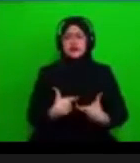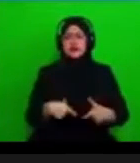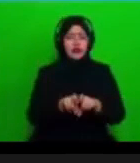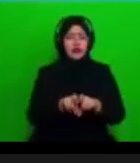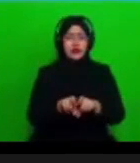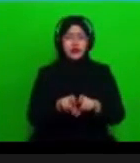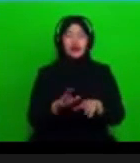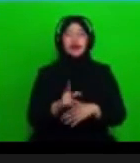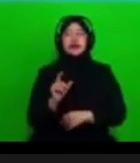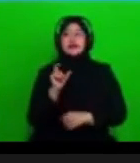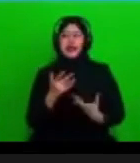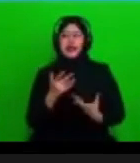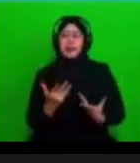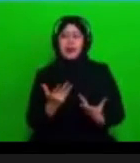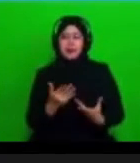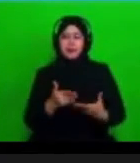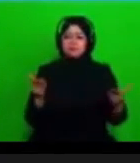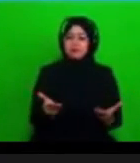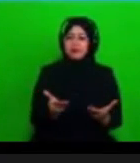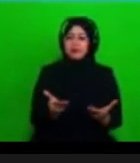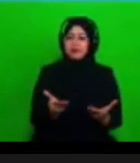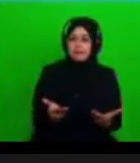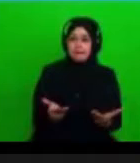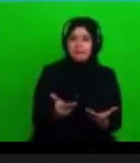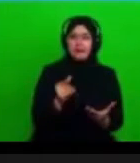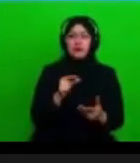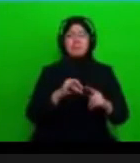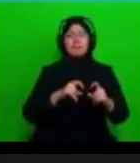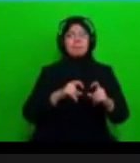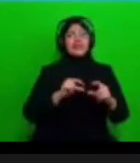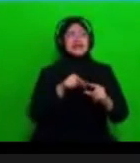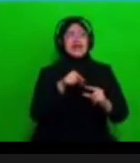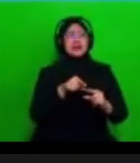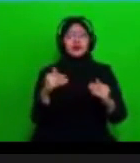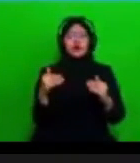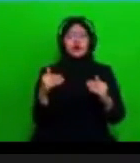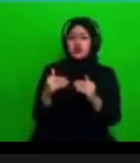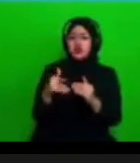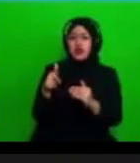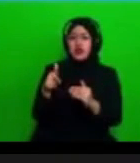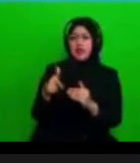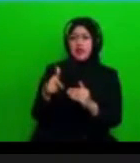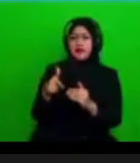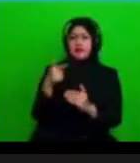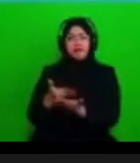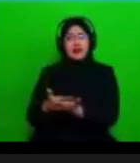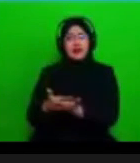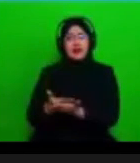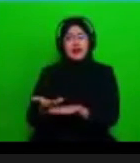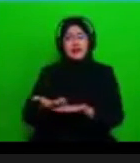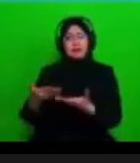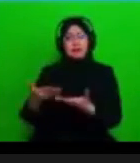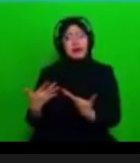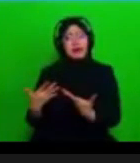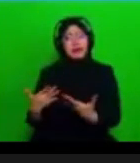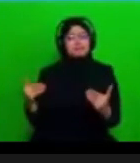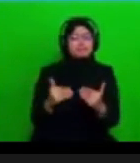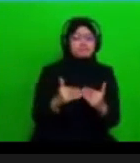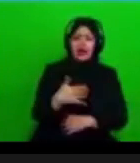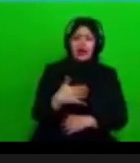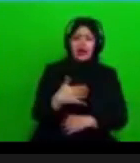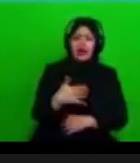antara pendekatan pada PISA ini dengan kenyataan bagaimana kita menyelenggarakan pendidikan kita.